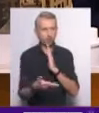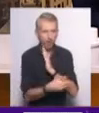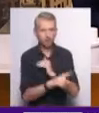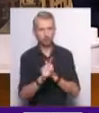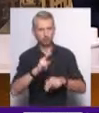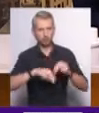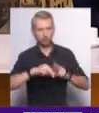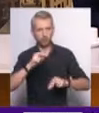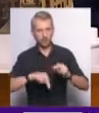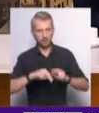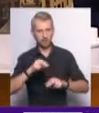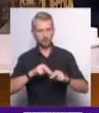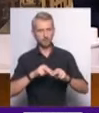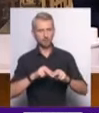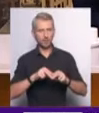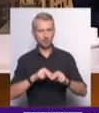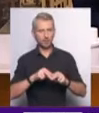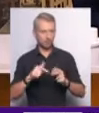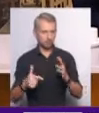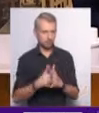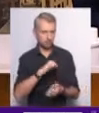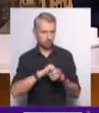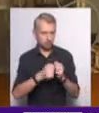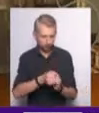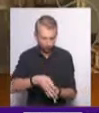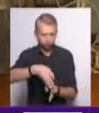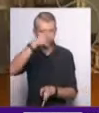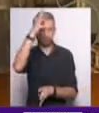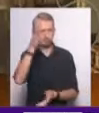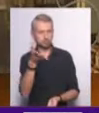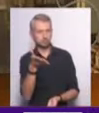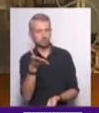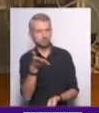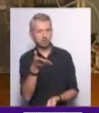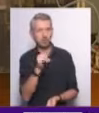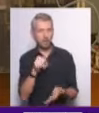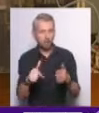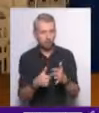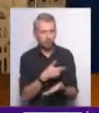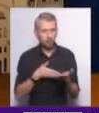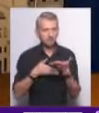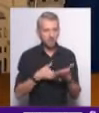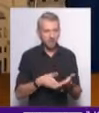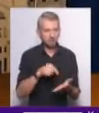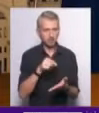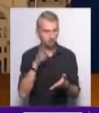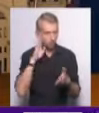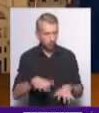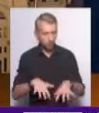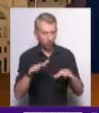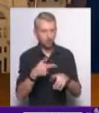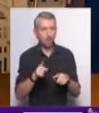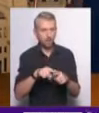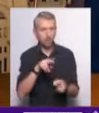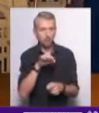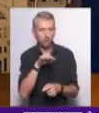будувати знову черговий бетонний монстр, і знову ж таки сприяти цим потопам. Але це ж Протасів